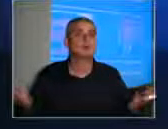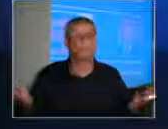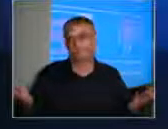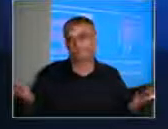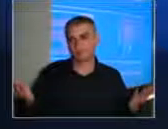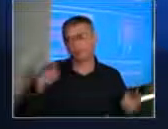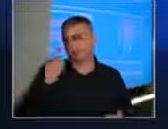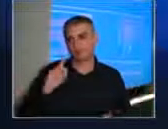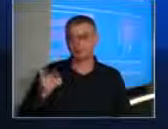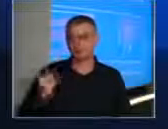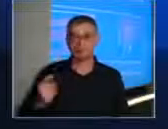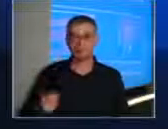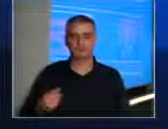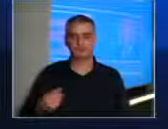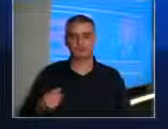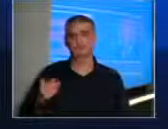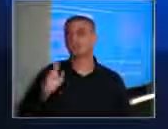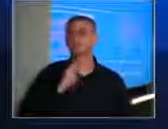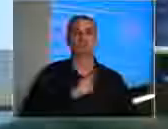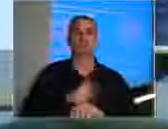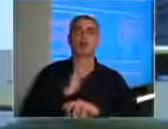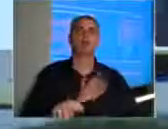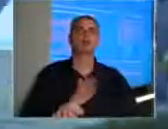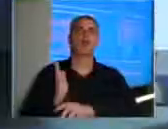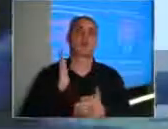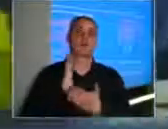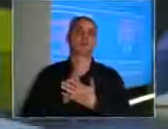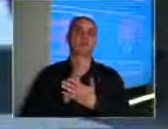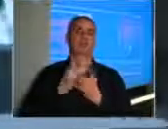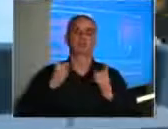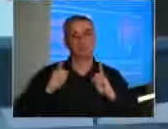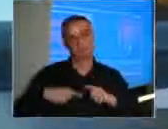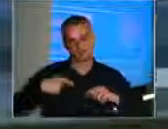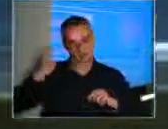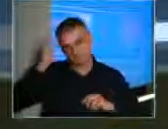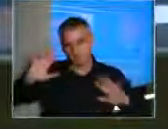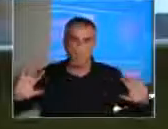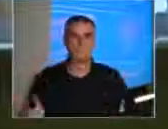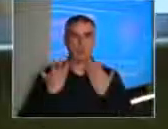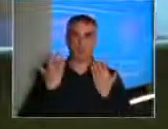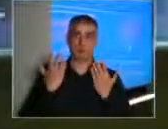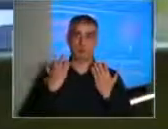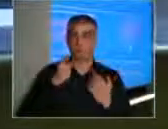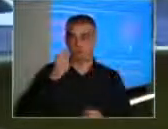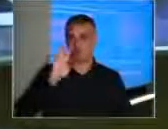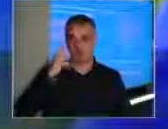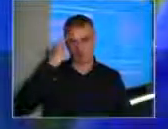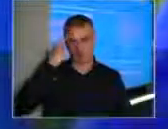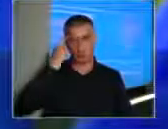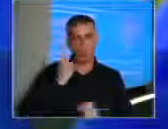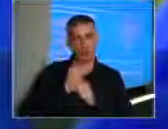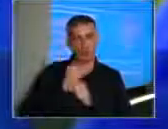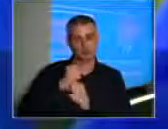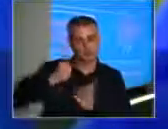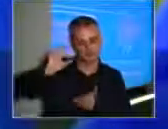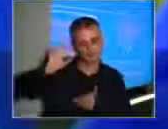יודעת מה, אולי לא בזה, לא, אבל זה שעה מאוד מאוד מאוחרת כבר, וצריך להתעשת, וגם ידע נתניהו לנעוץ את